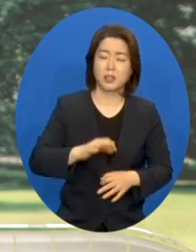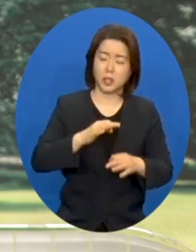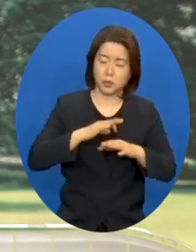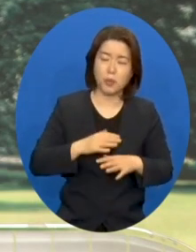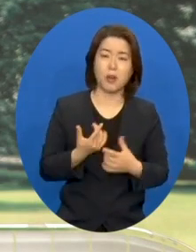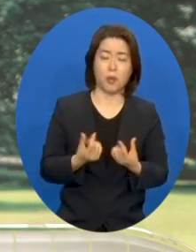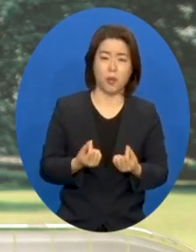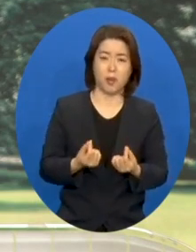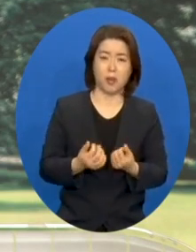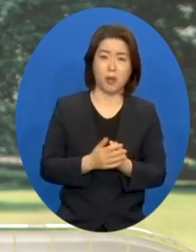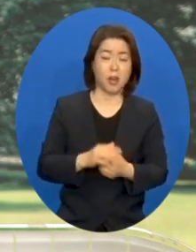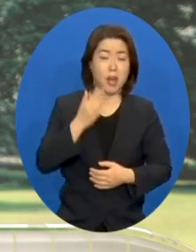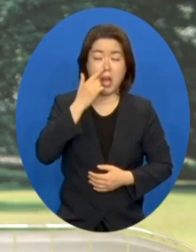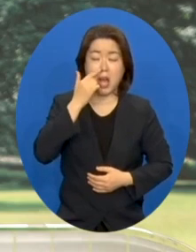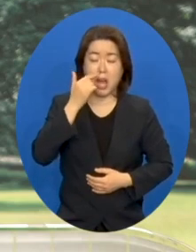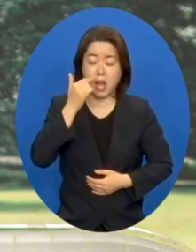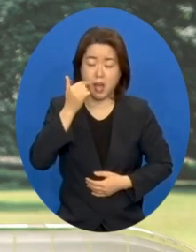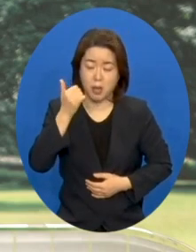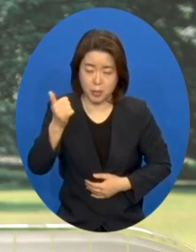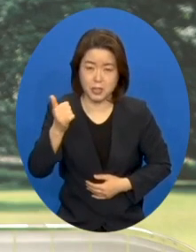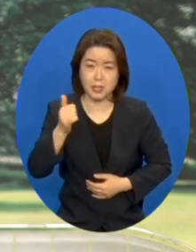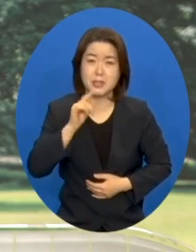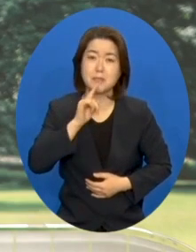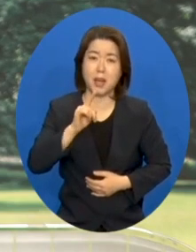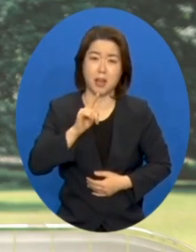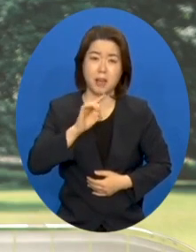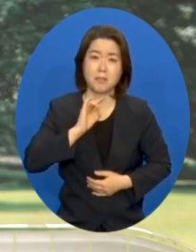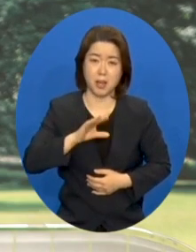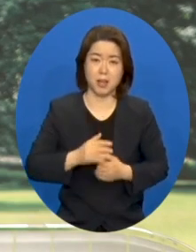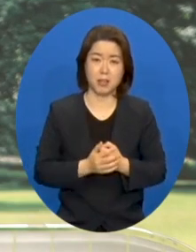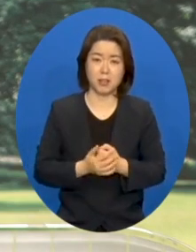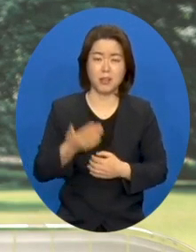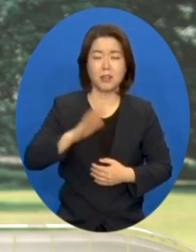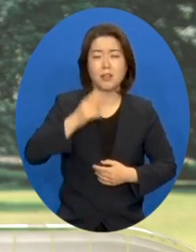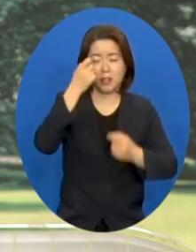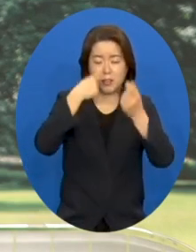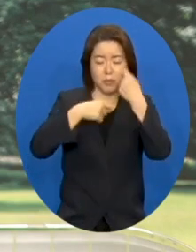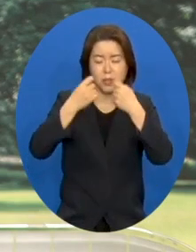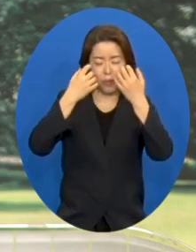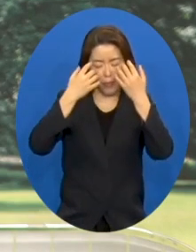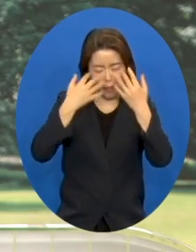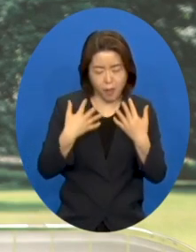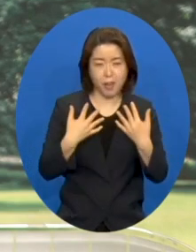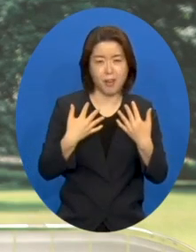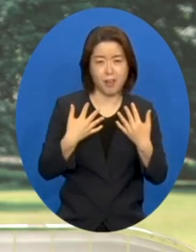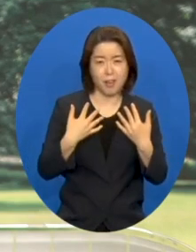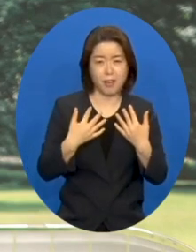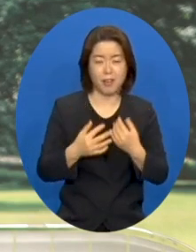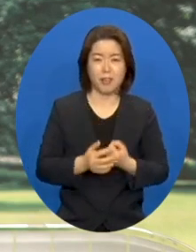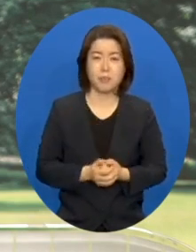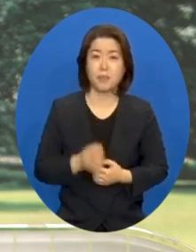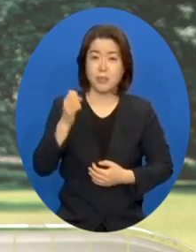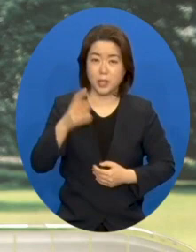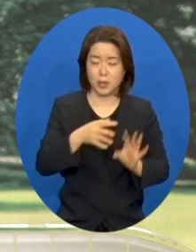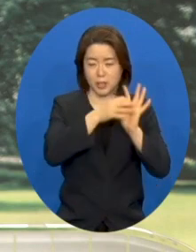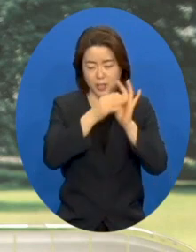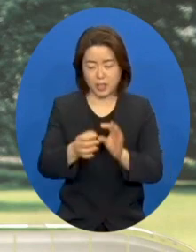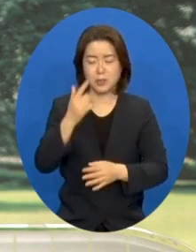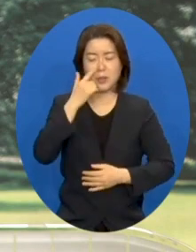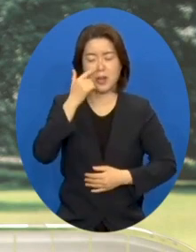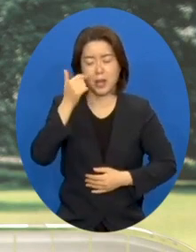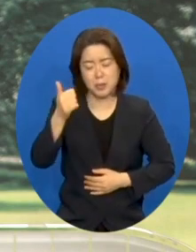놀랍죠? 아버지라고만 했는데 그냥 눈물이 확 쏟아지더라. 그리고는 계속